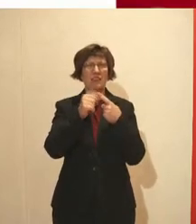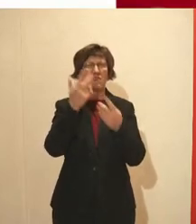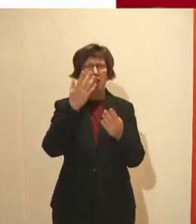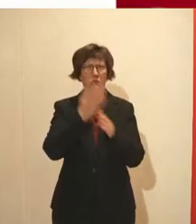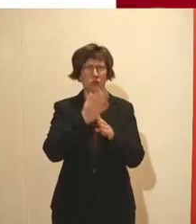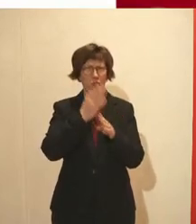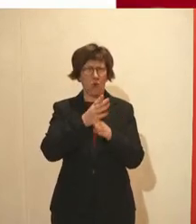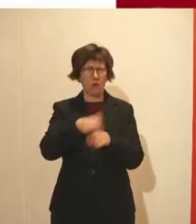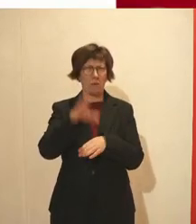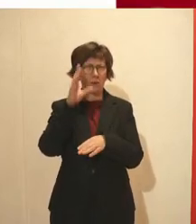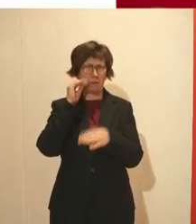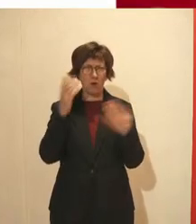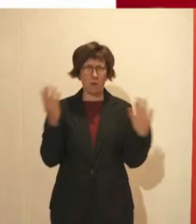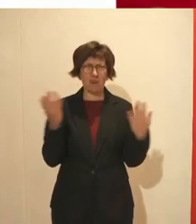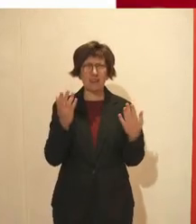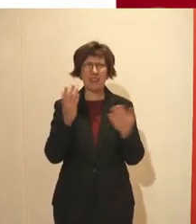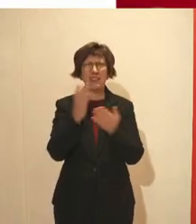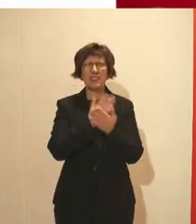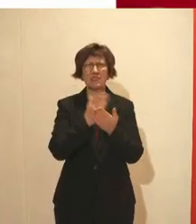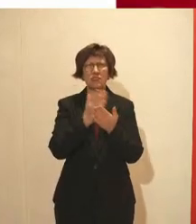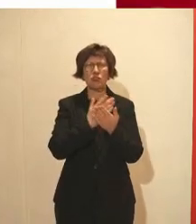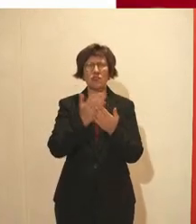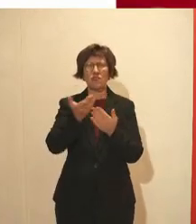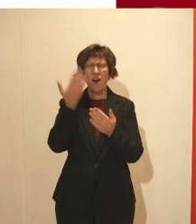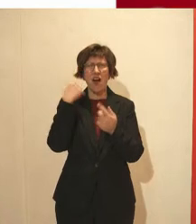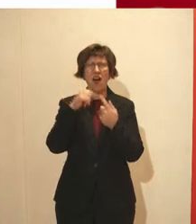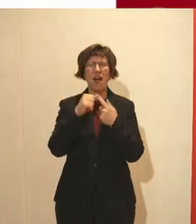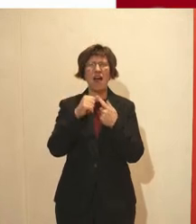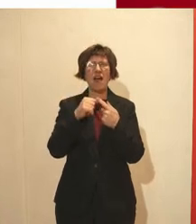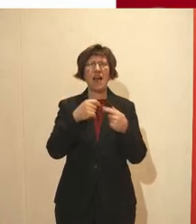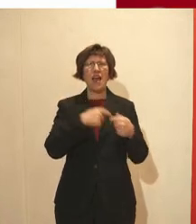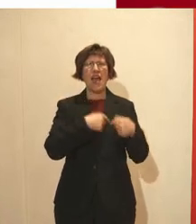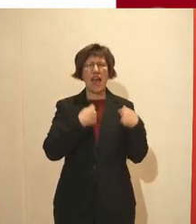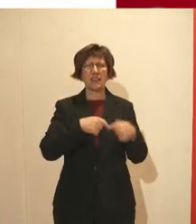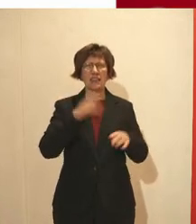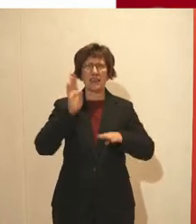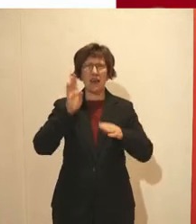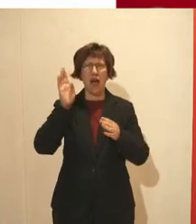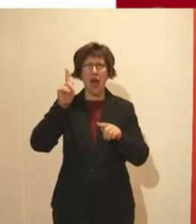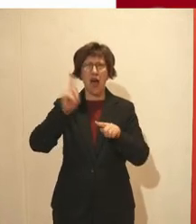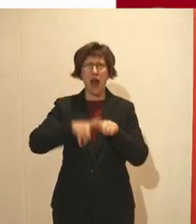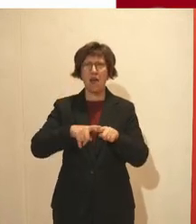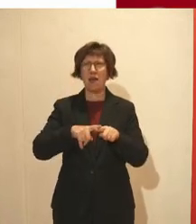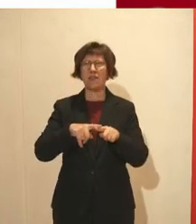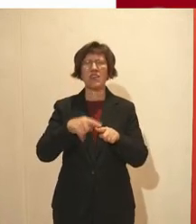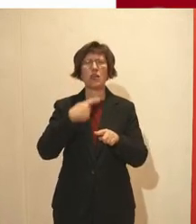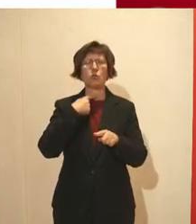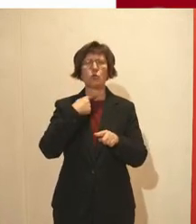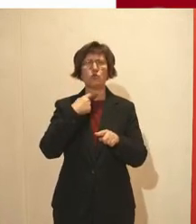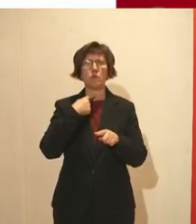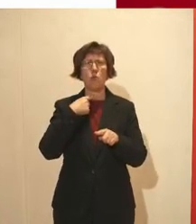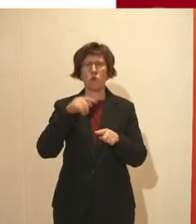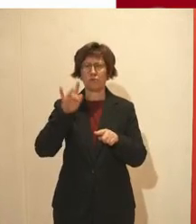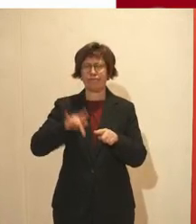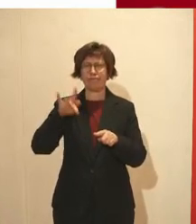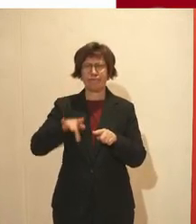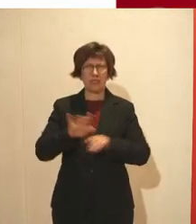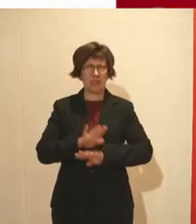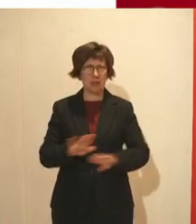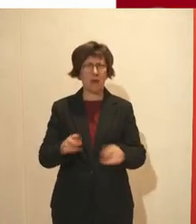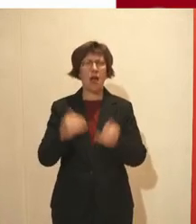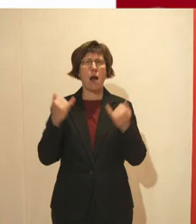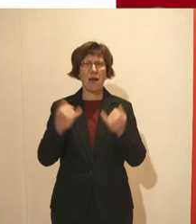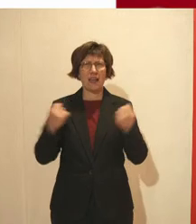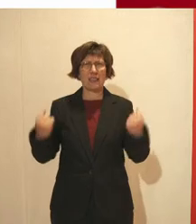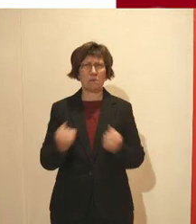sie einige von euch mitbekommen zwischenzeitlich sind uns die herzchen ausgegangen da ging das zustimmungs anzeigen nicht mehr aber wir haben wieder